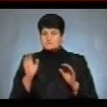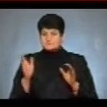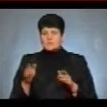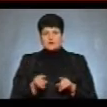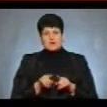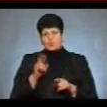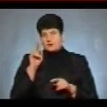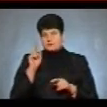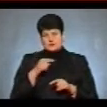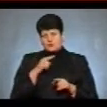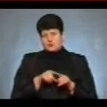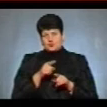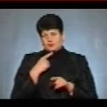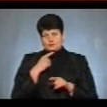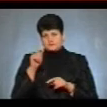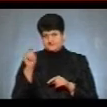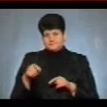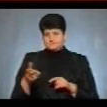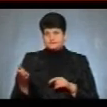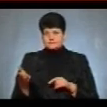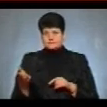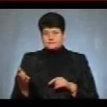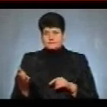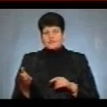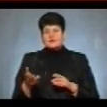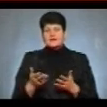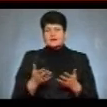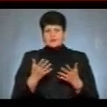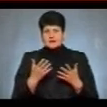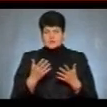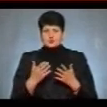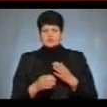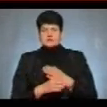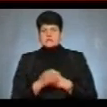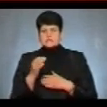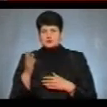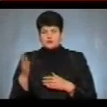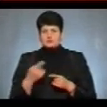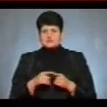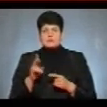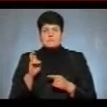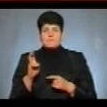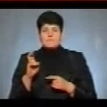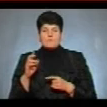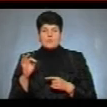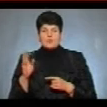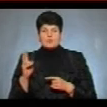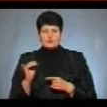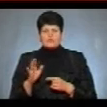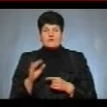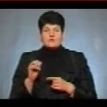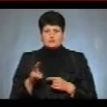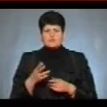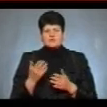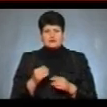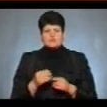Юлія Тимошенко. Значить, звичайно, що зі сходу кандидати – це, власне, Бойко, Вілку. Вже у нас мало часу, тому давайте